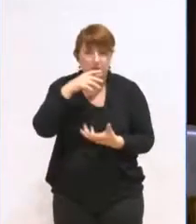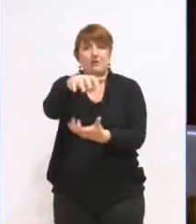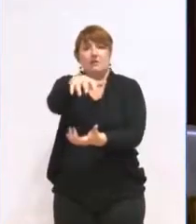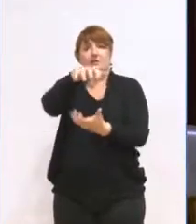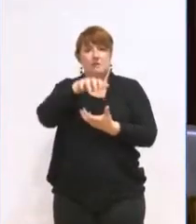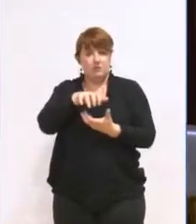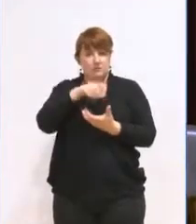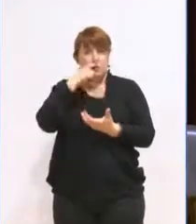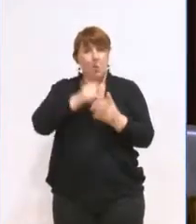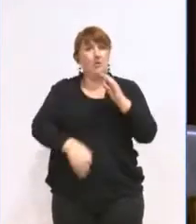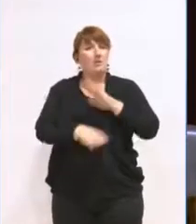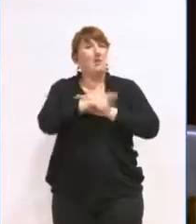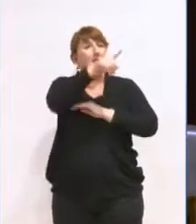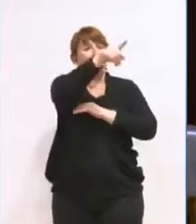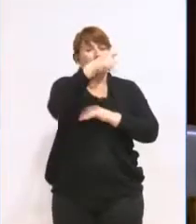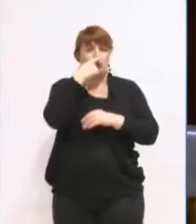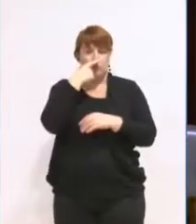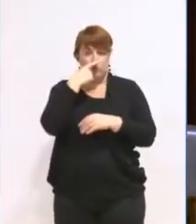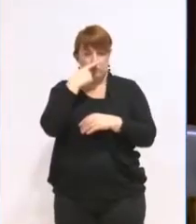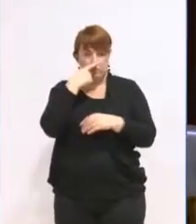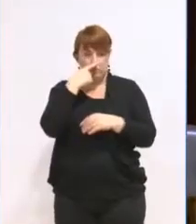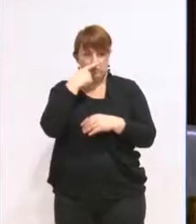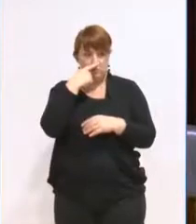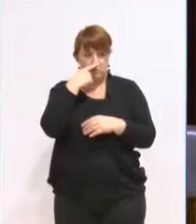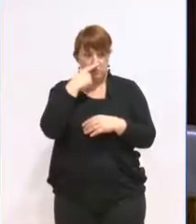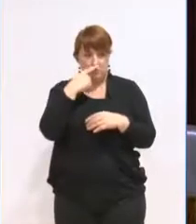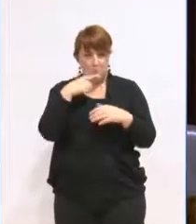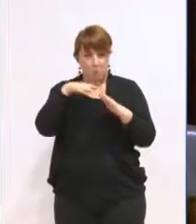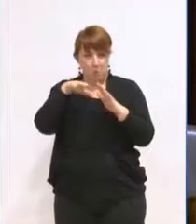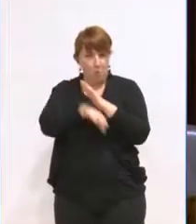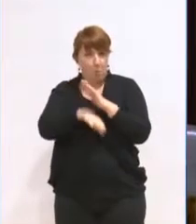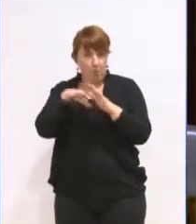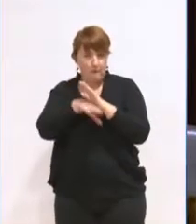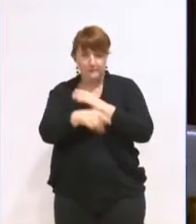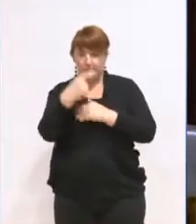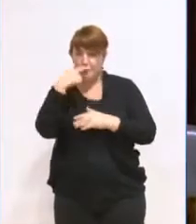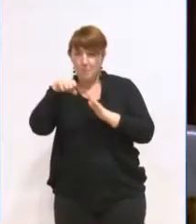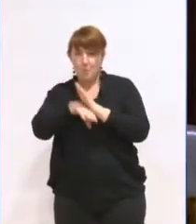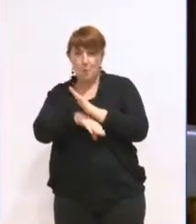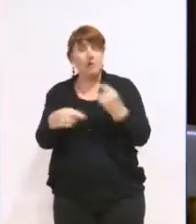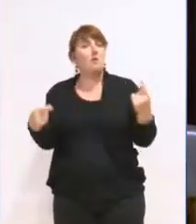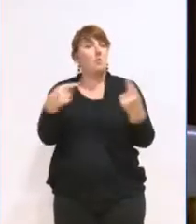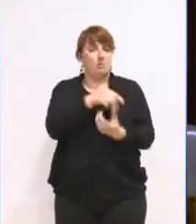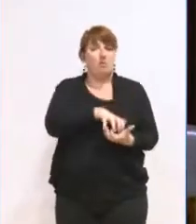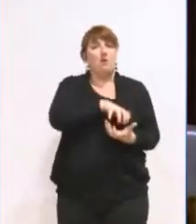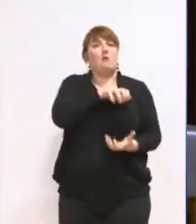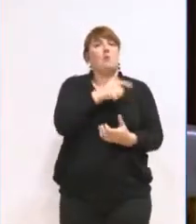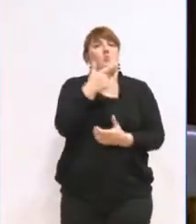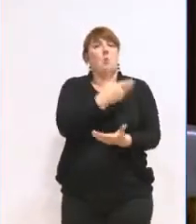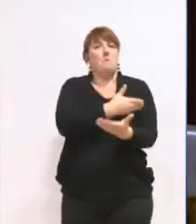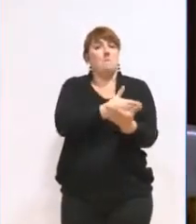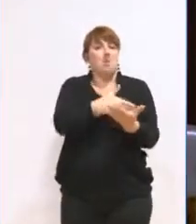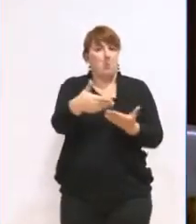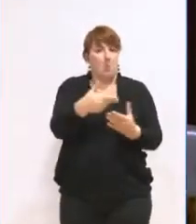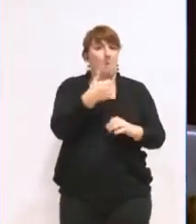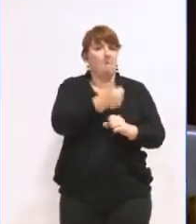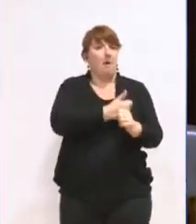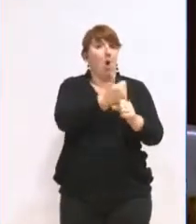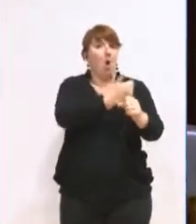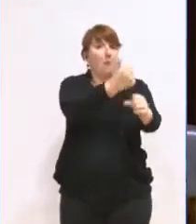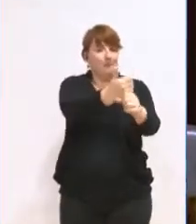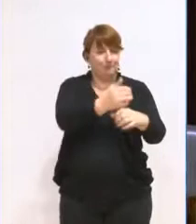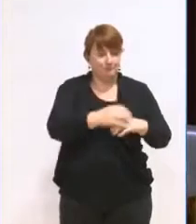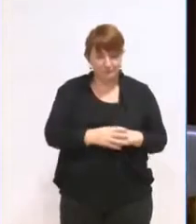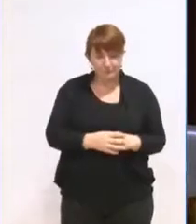étaient beaucoup moins nettes que ce chiffre-là. Dans le même temps, vous annoncez une